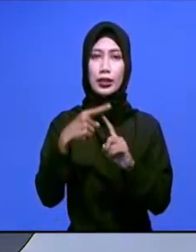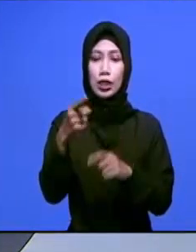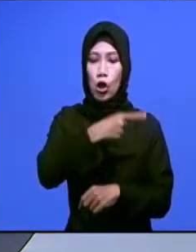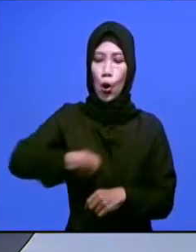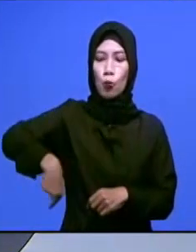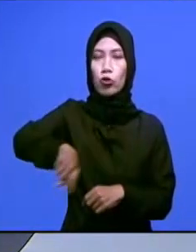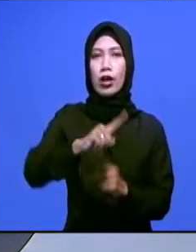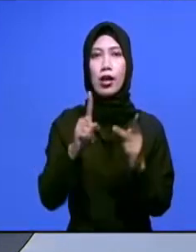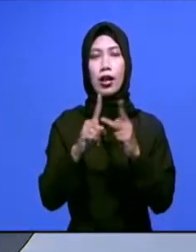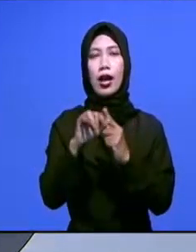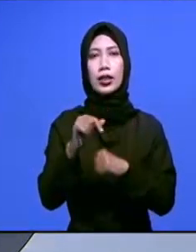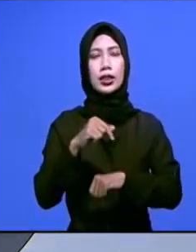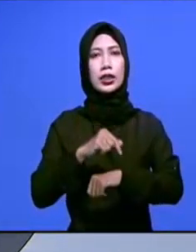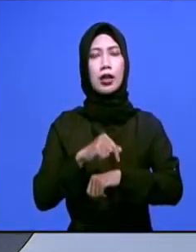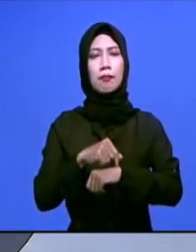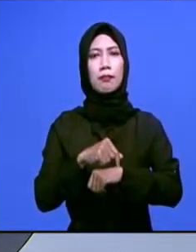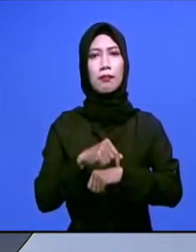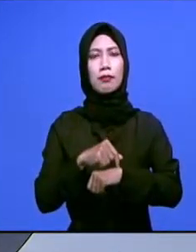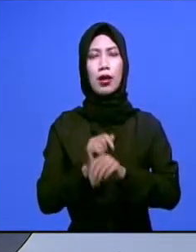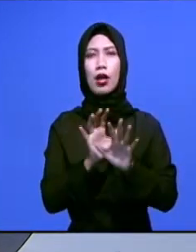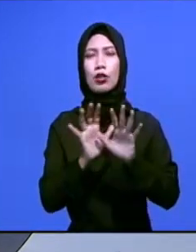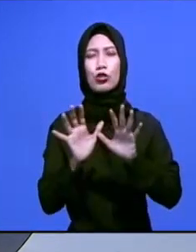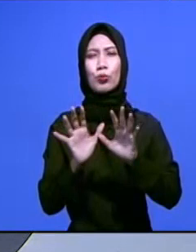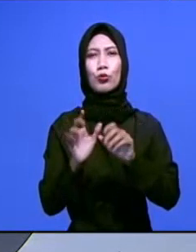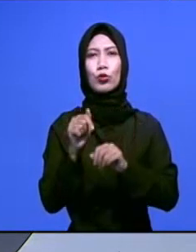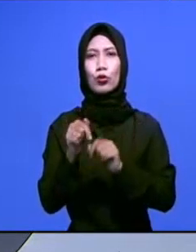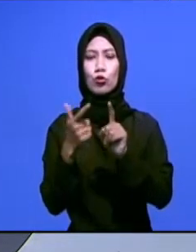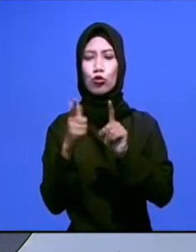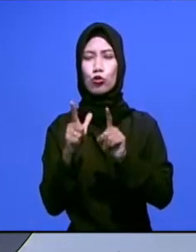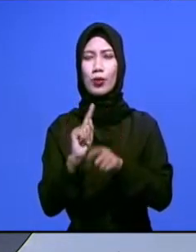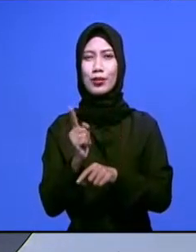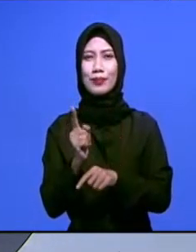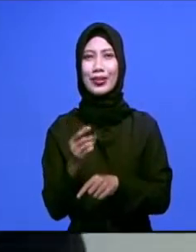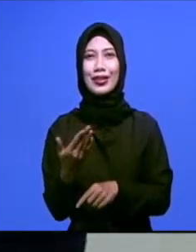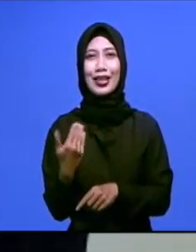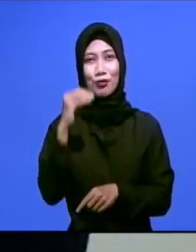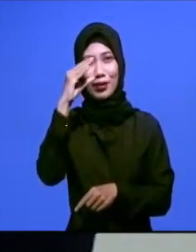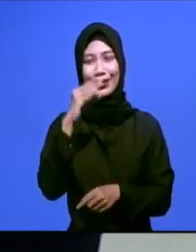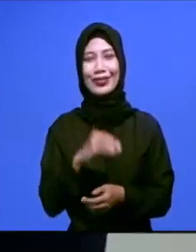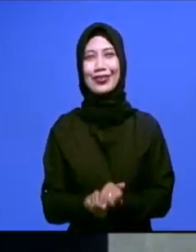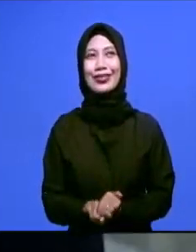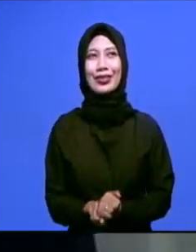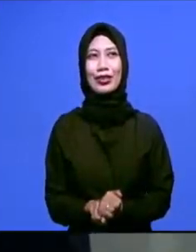Bundaran HI sekitar pukul 10.17 menit Senin pagi.